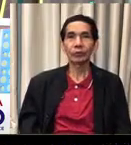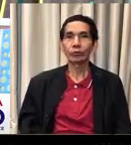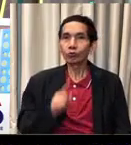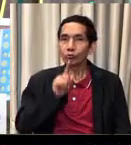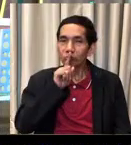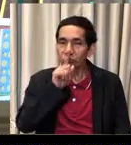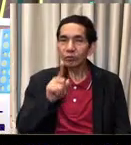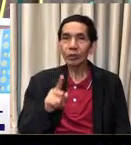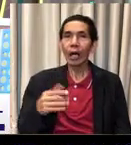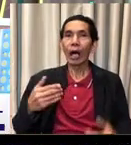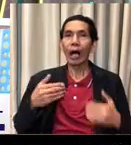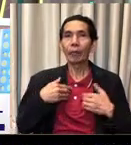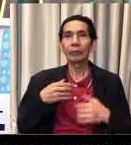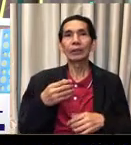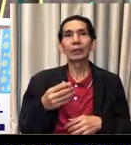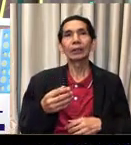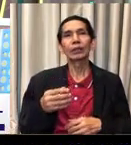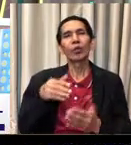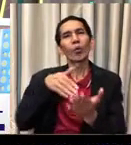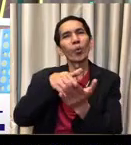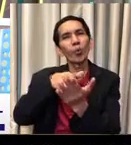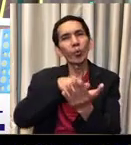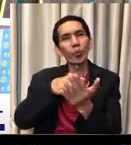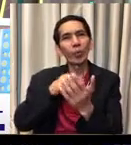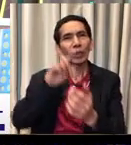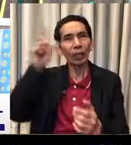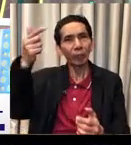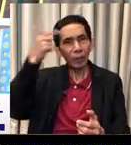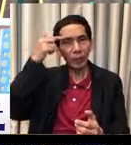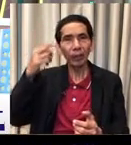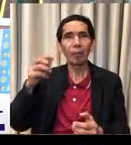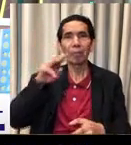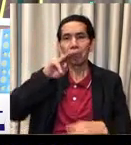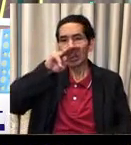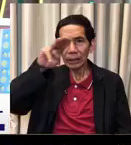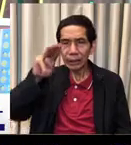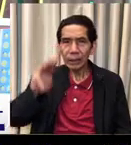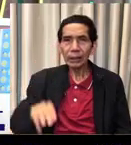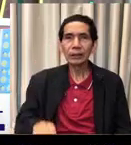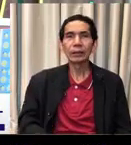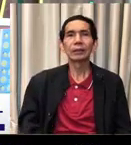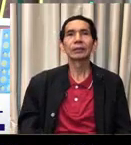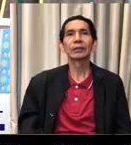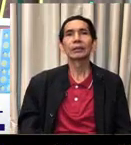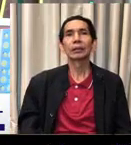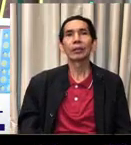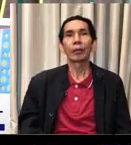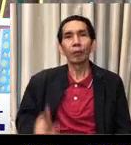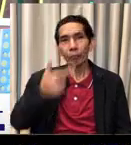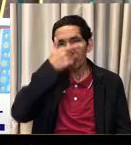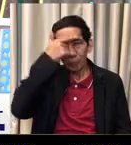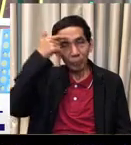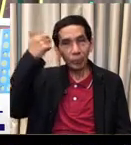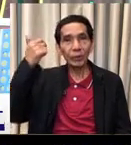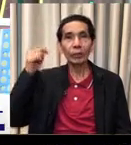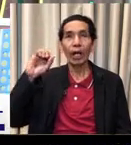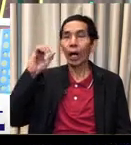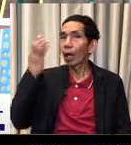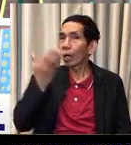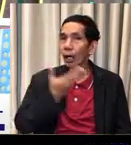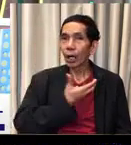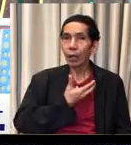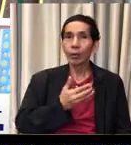Talaga pong meron pa rin kahinaan ang gobyerno ng Maynila. No? Dala ng yung amin